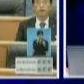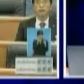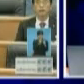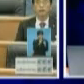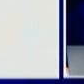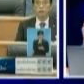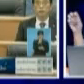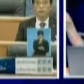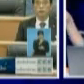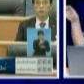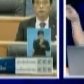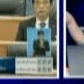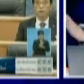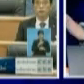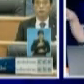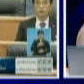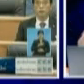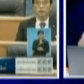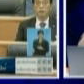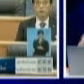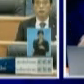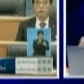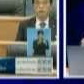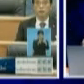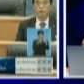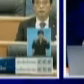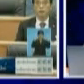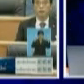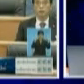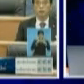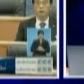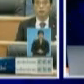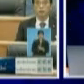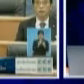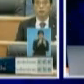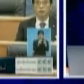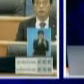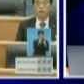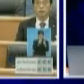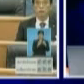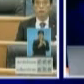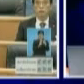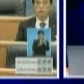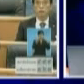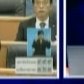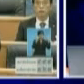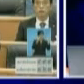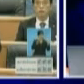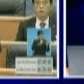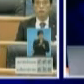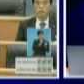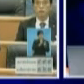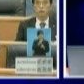ลังพูดเนี่ยคนนู้นพรรคเพื่อไทยเขาก็ต้องลุกขึ้นมาบอกคุณรังสิมาคุณรังสิมาจะไปยุ่งอะไรกับนายกรัฐมนตรีล่ะนี่มันติดไปส่ว